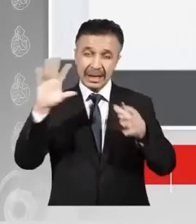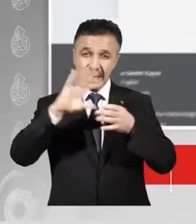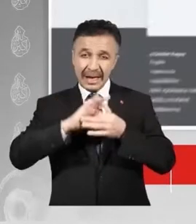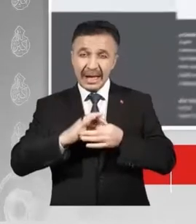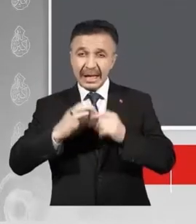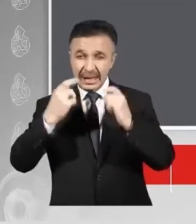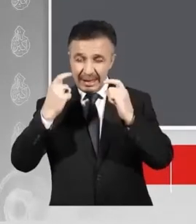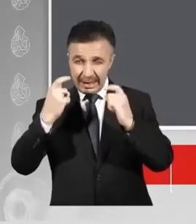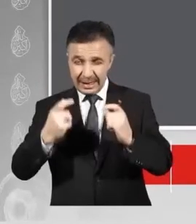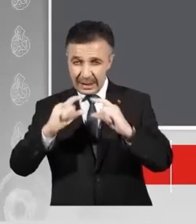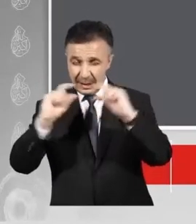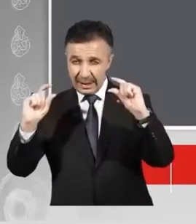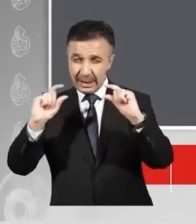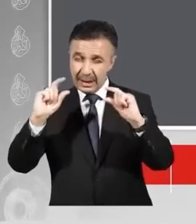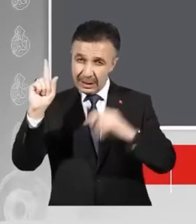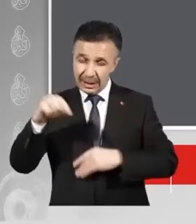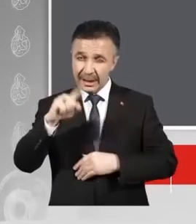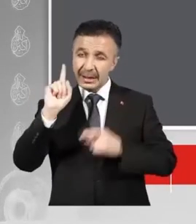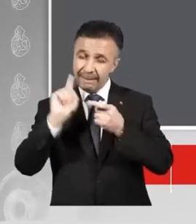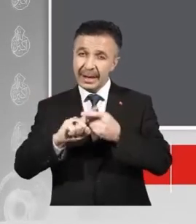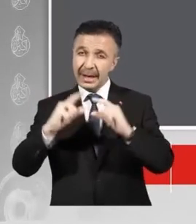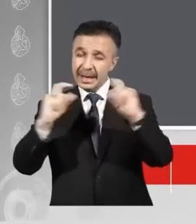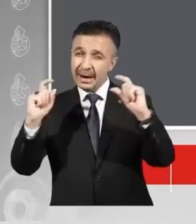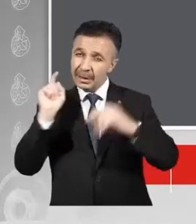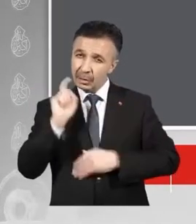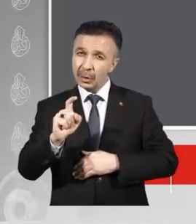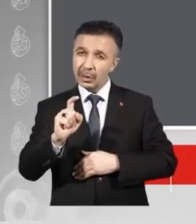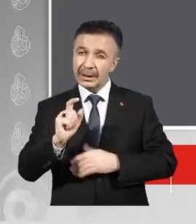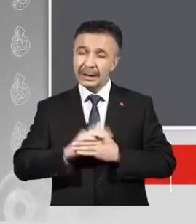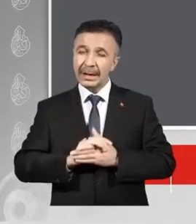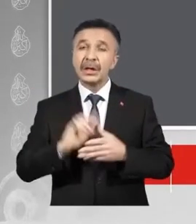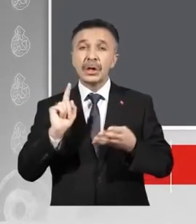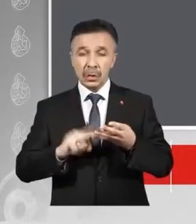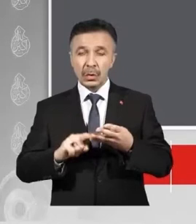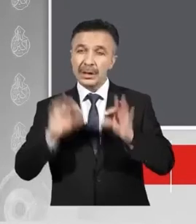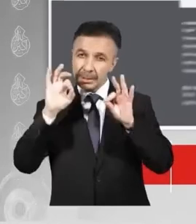işaretleyiniz ve devam et butonuna tıklayarak dördüncü aşamaya geçiniz.